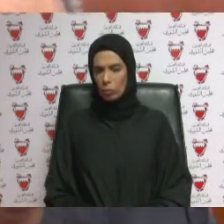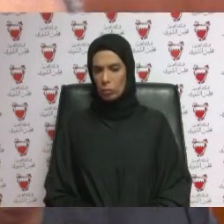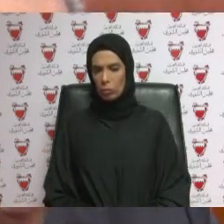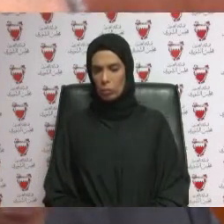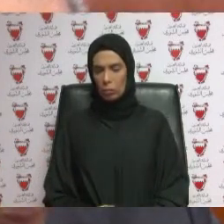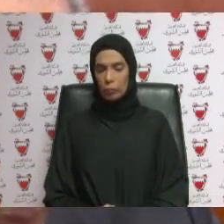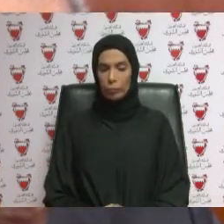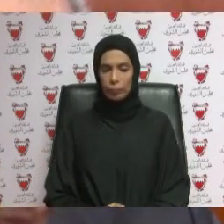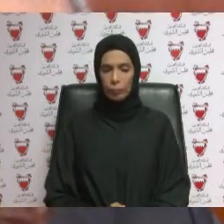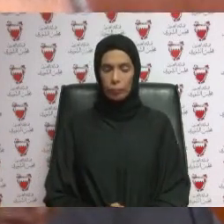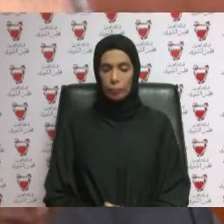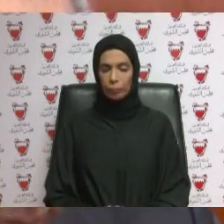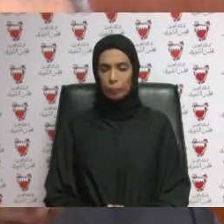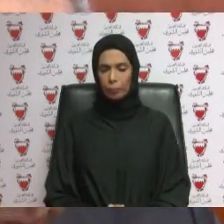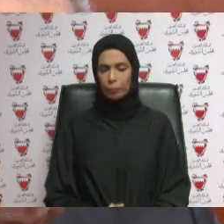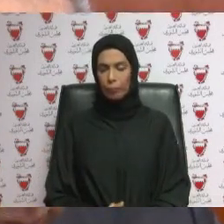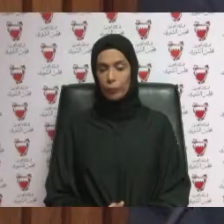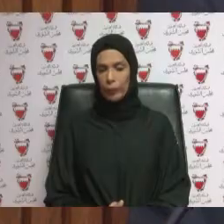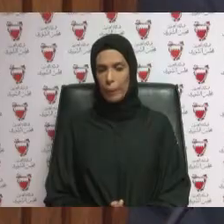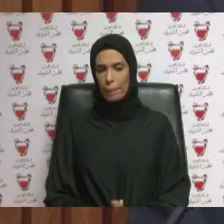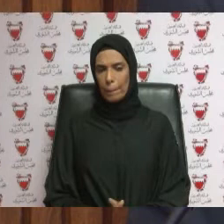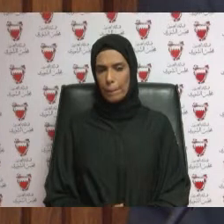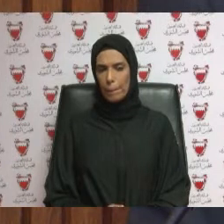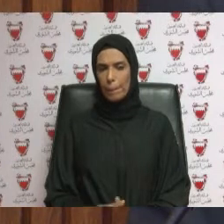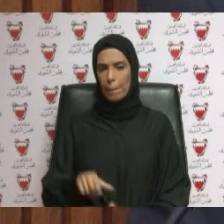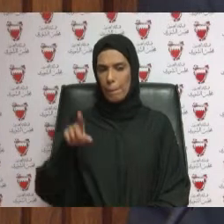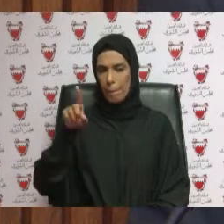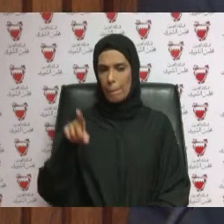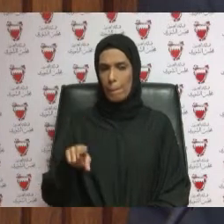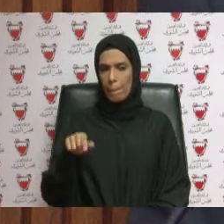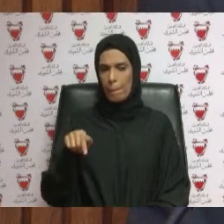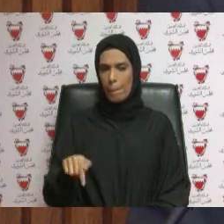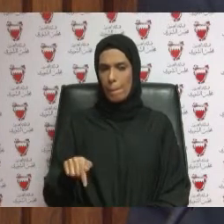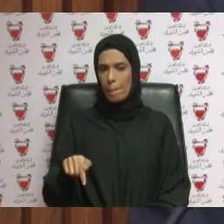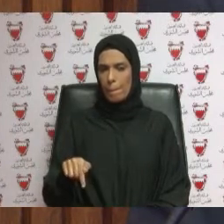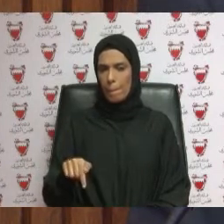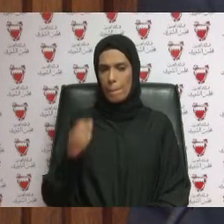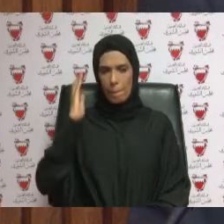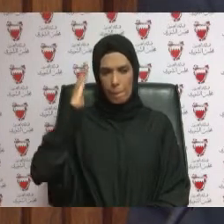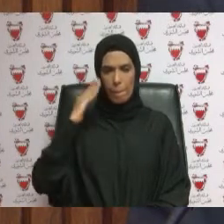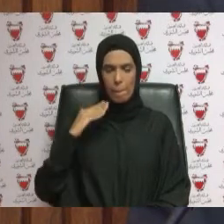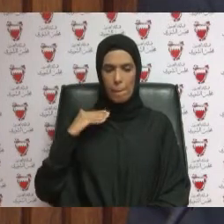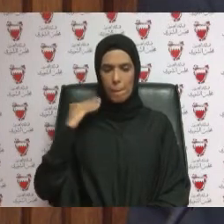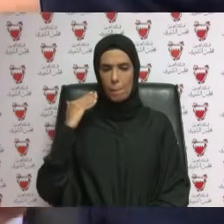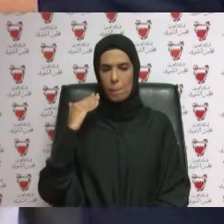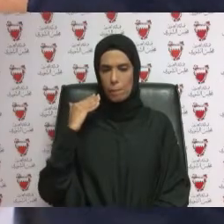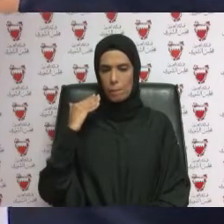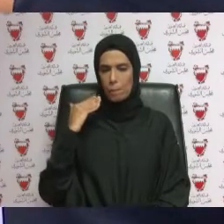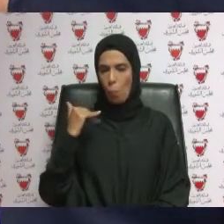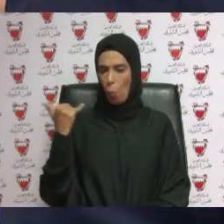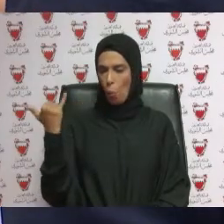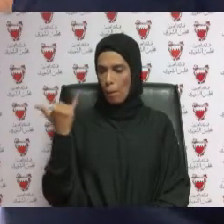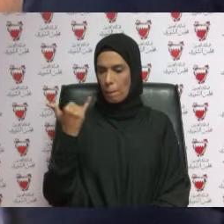القرارات. أنا أعتقد معالي الرئيس طبعا أن اليوم إحنا عندنا موجود المرأة عنصر جدا مهم في